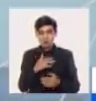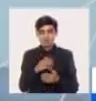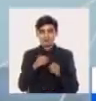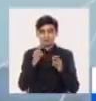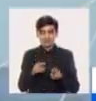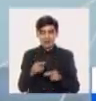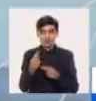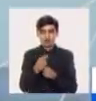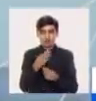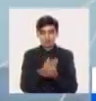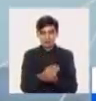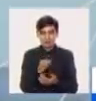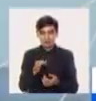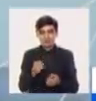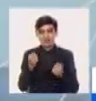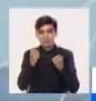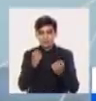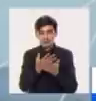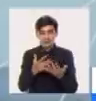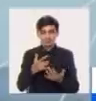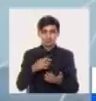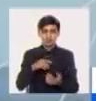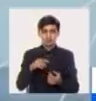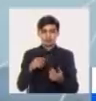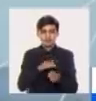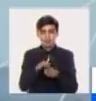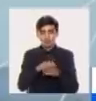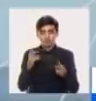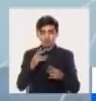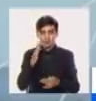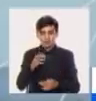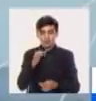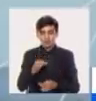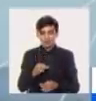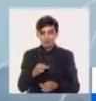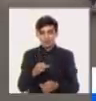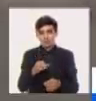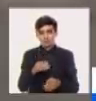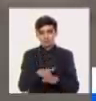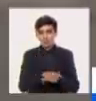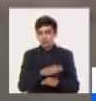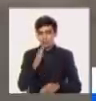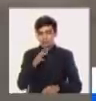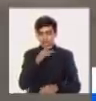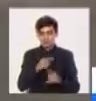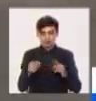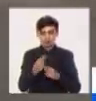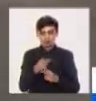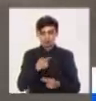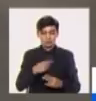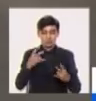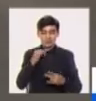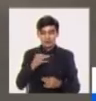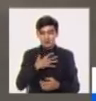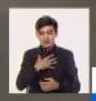жаңағы мысалы гимнастикалар бар, соны орындау керек. Реабилитациясы ұзақ. Қазір жергілікті әкімдіктерде